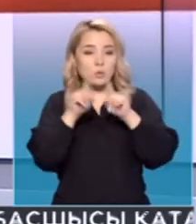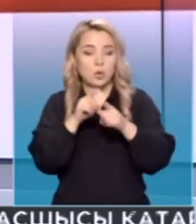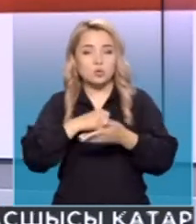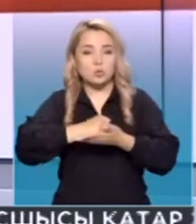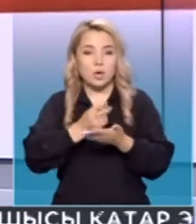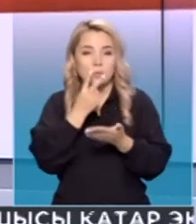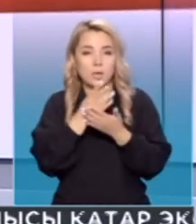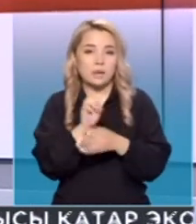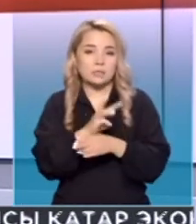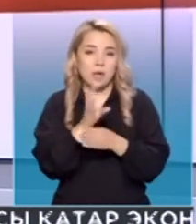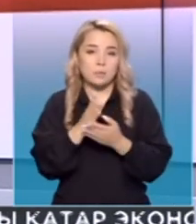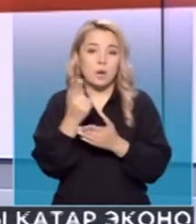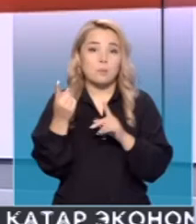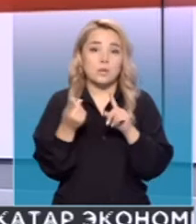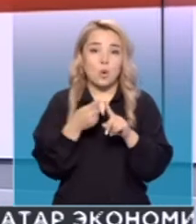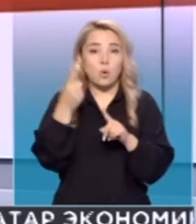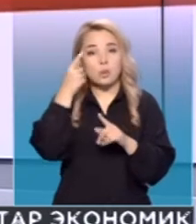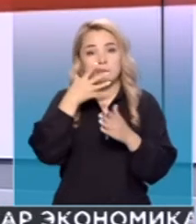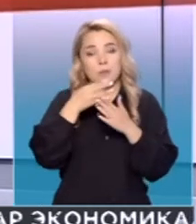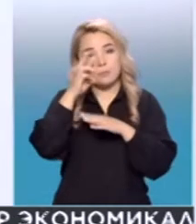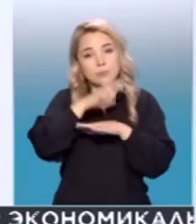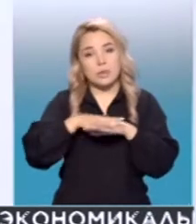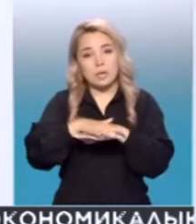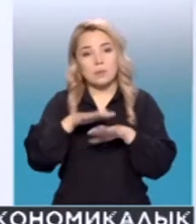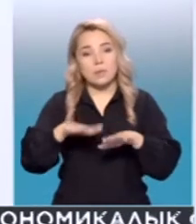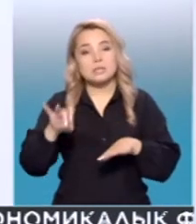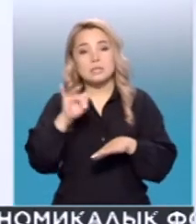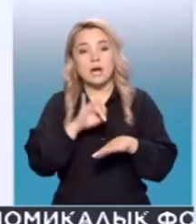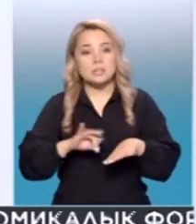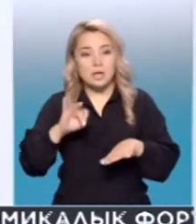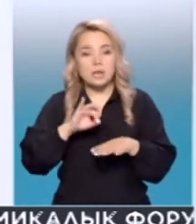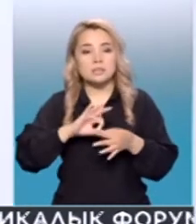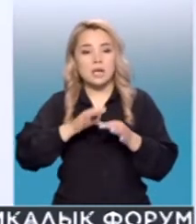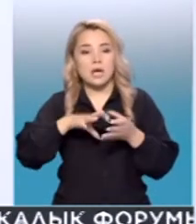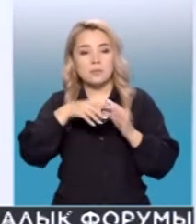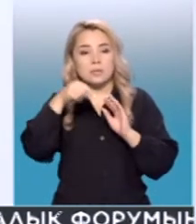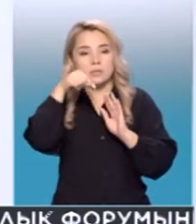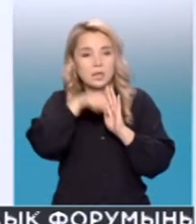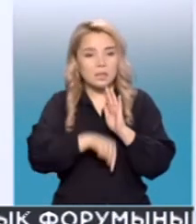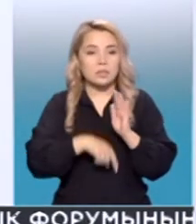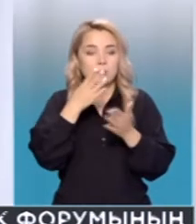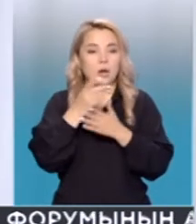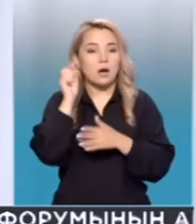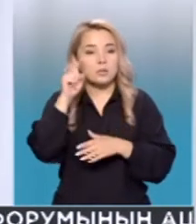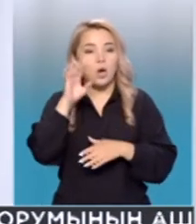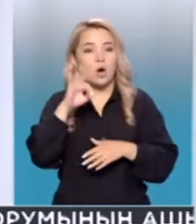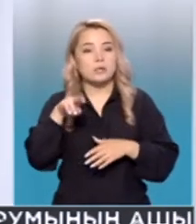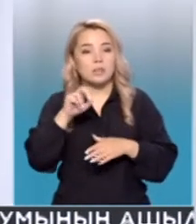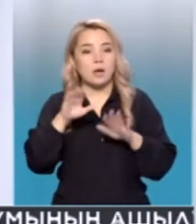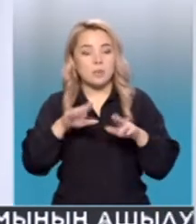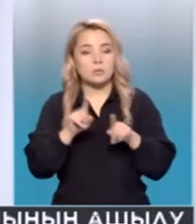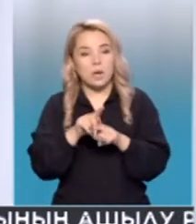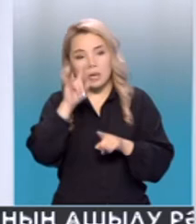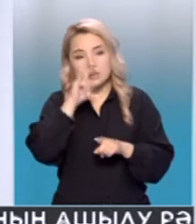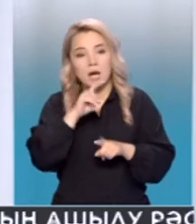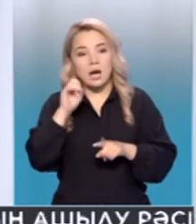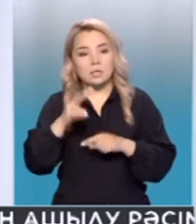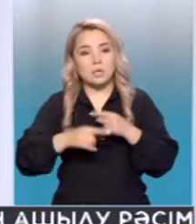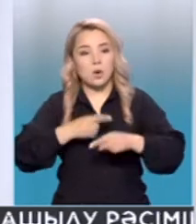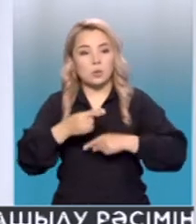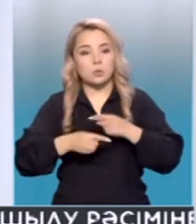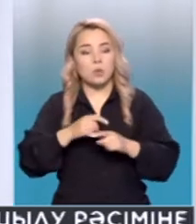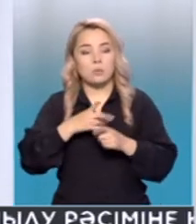тұжырымды қамтиды. Бірінші ой, біздің мемлекетіміздің тарихы тым тереңде, Алтын Ордадан бастау алып, Қазақ хандығы дәуірінде